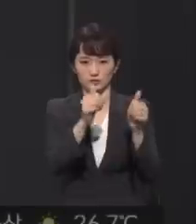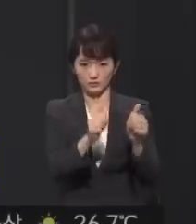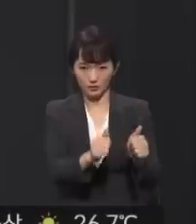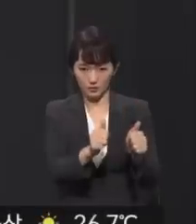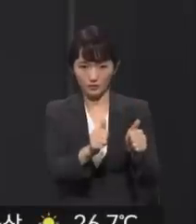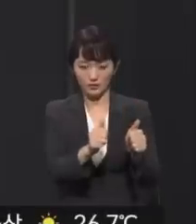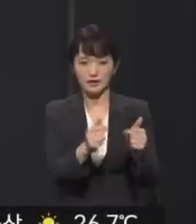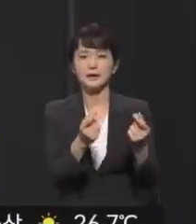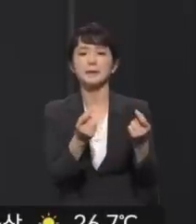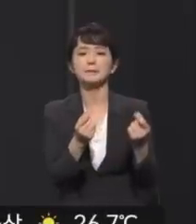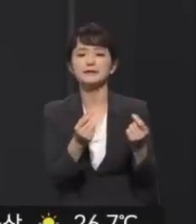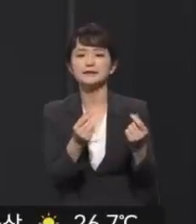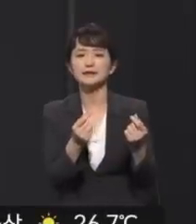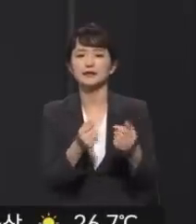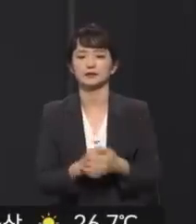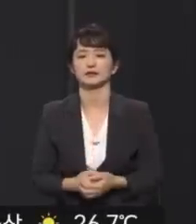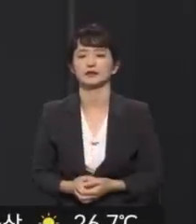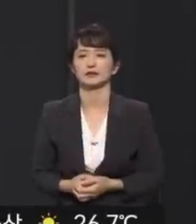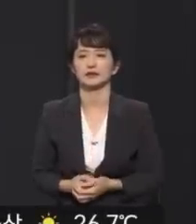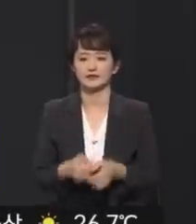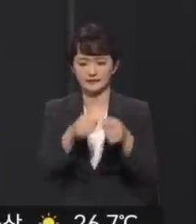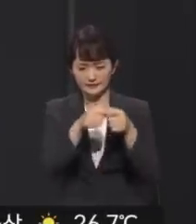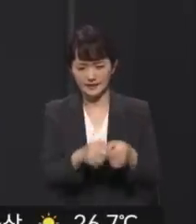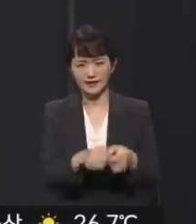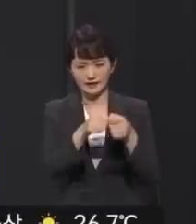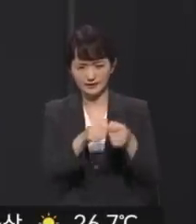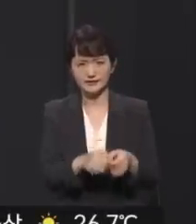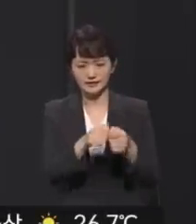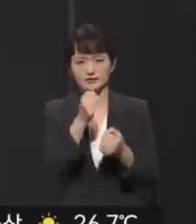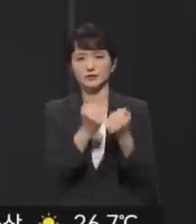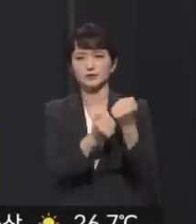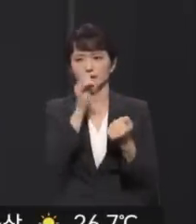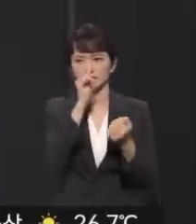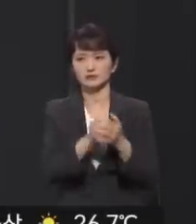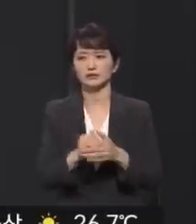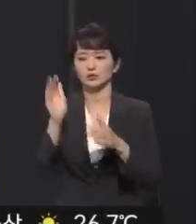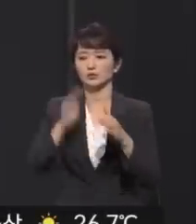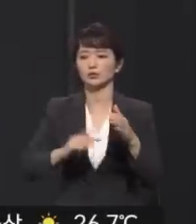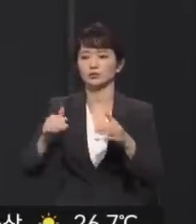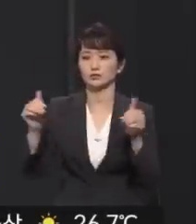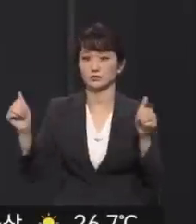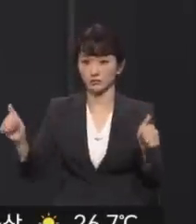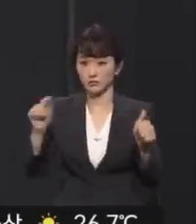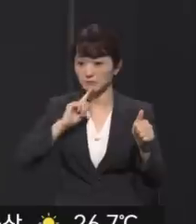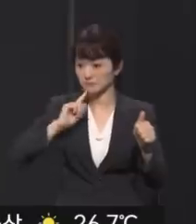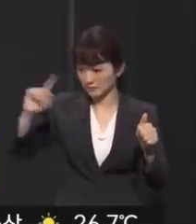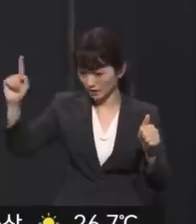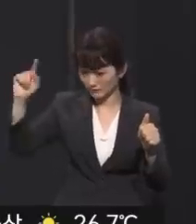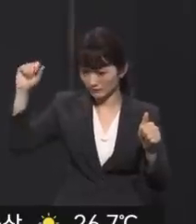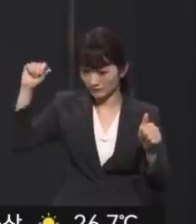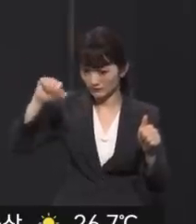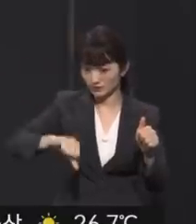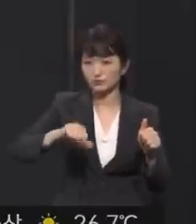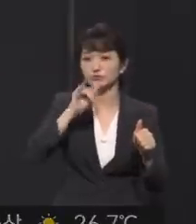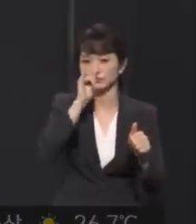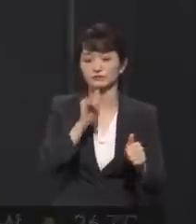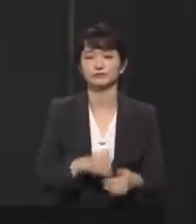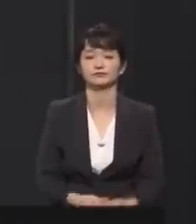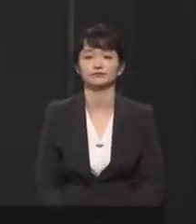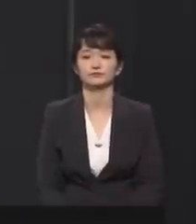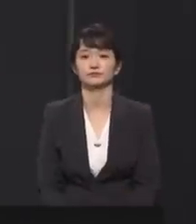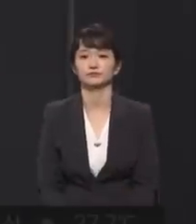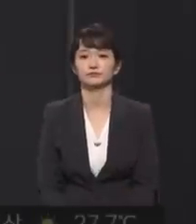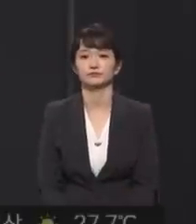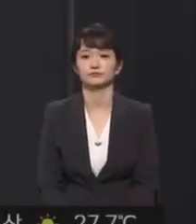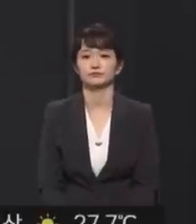있었다 그래서 이번 본 안으로 가도 그냥 지는 걸로 보인다 저희가 예 그런 얘길 하더라구요 일단 그 말씀을 뭐니 글입니다 일단 뭐